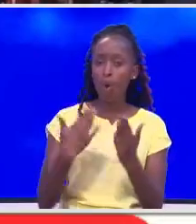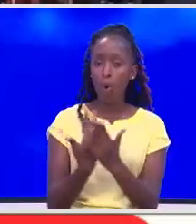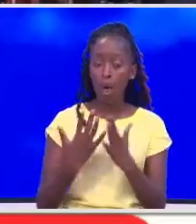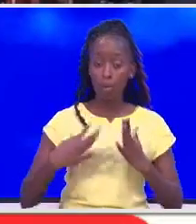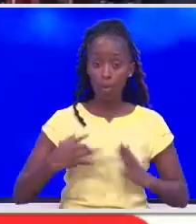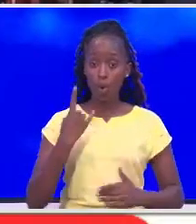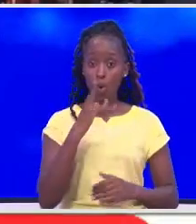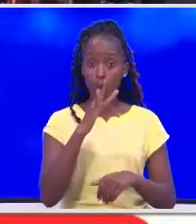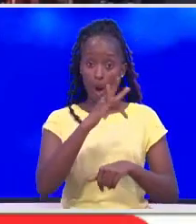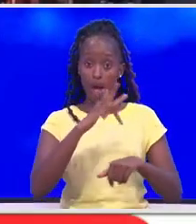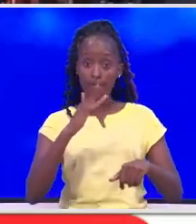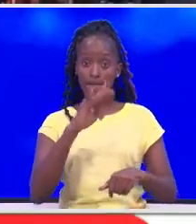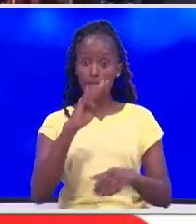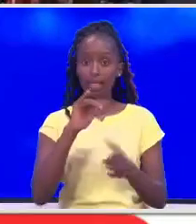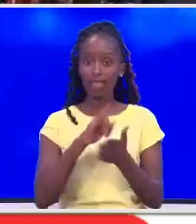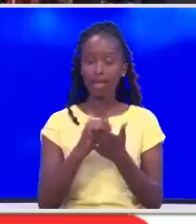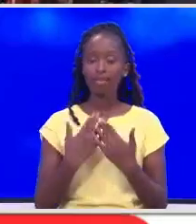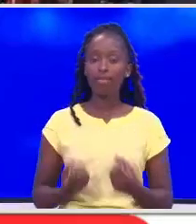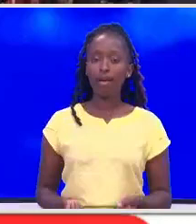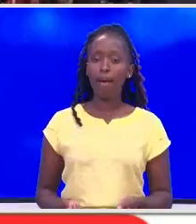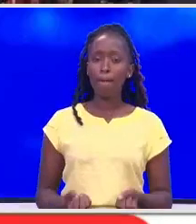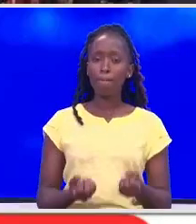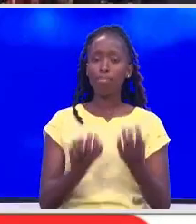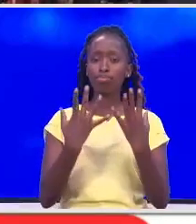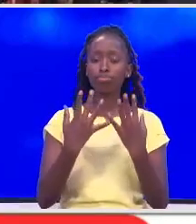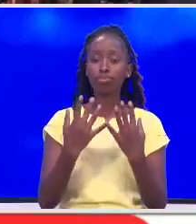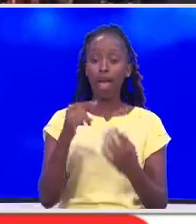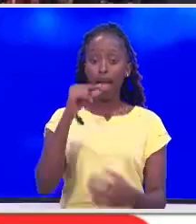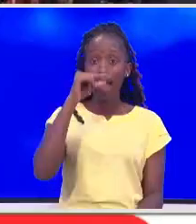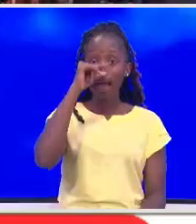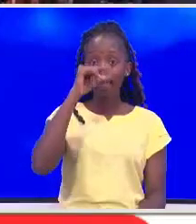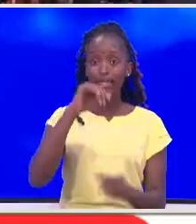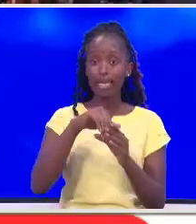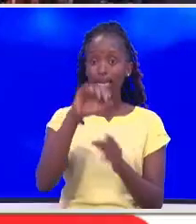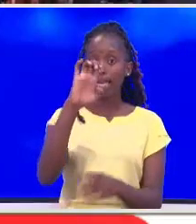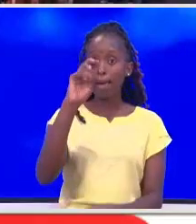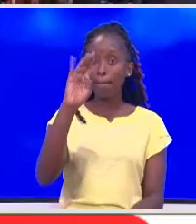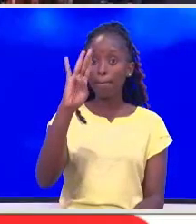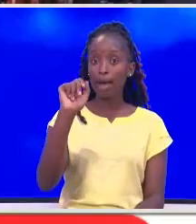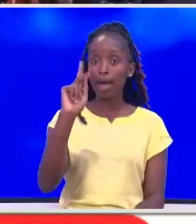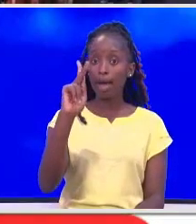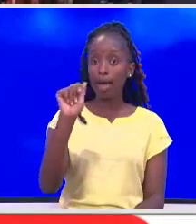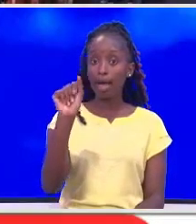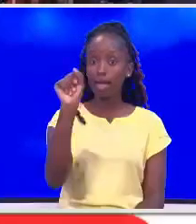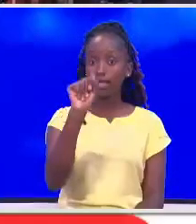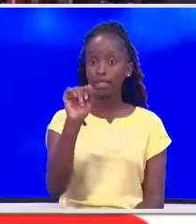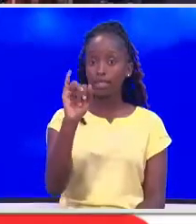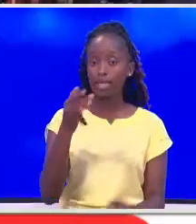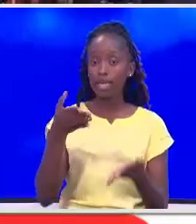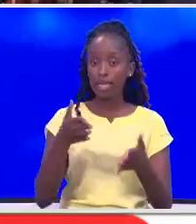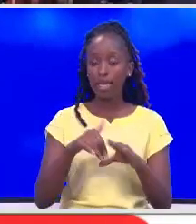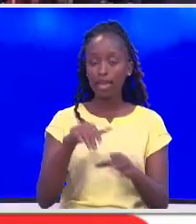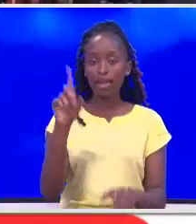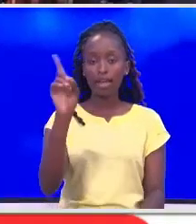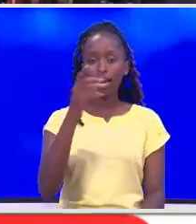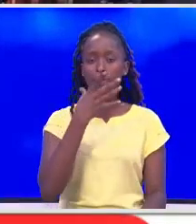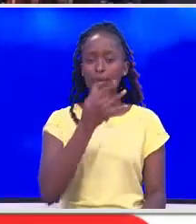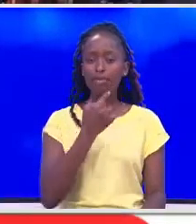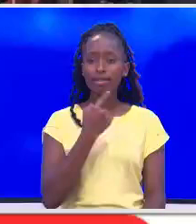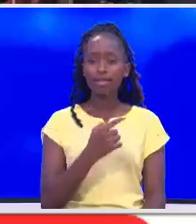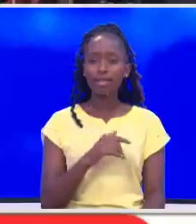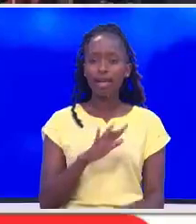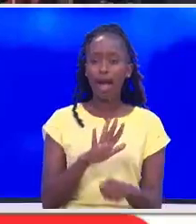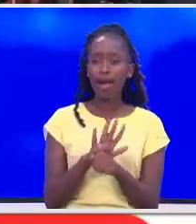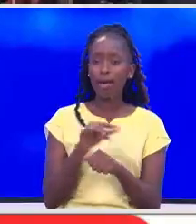katika mkasa wa mlipuko wa gesi katika eneo la Embakasi hapa jijini Nairobi. Raila ameshtumu vikali mamlaka ya